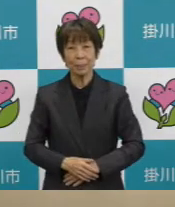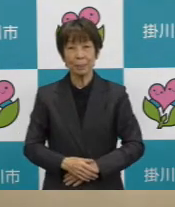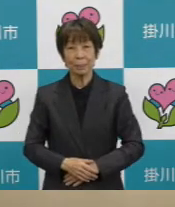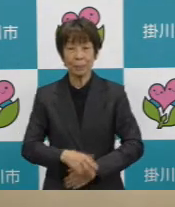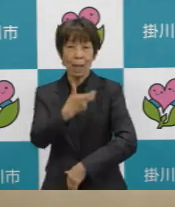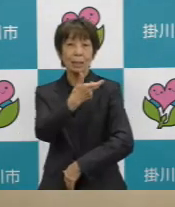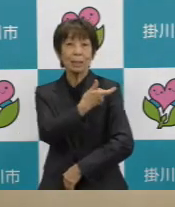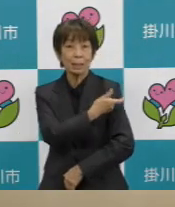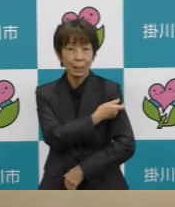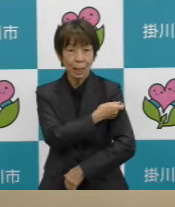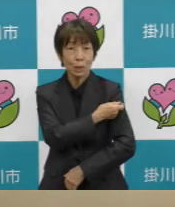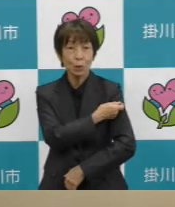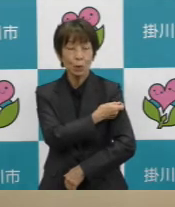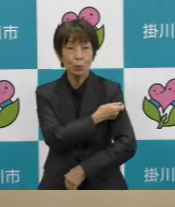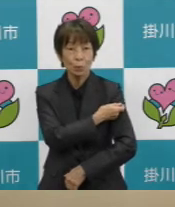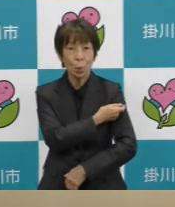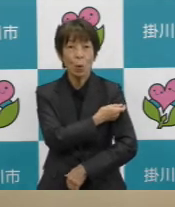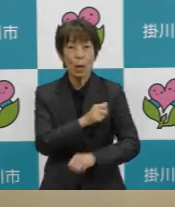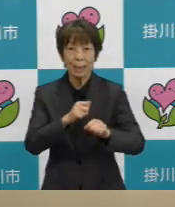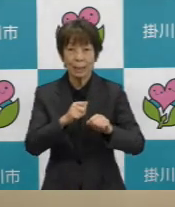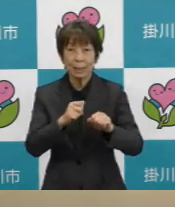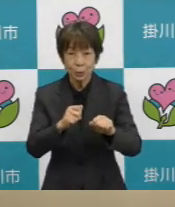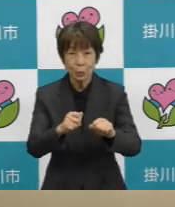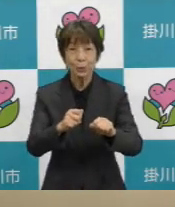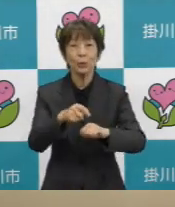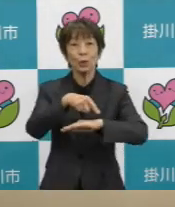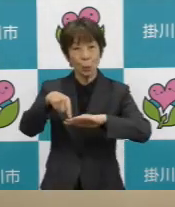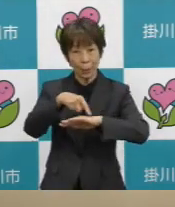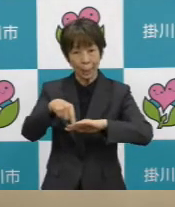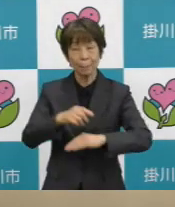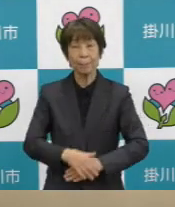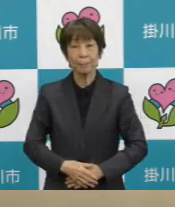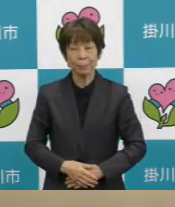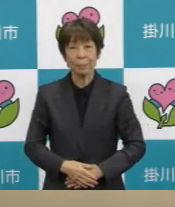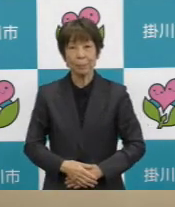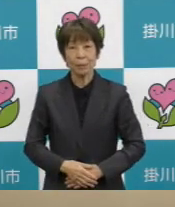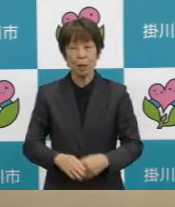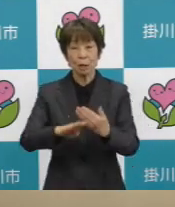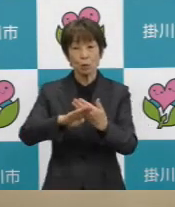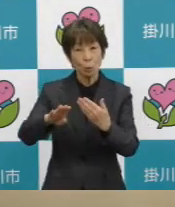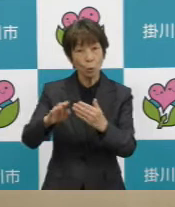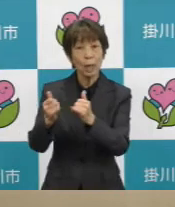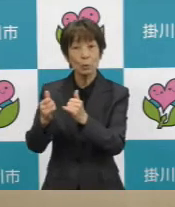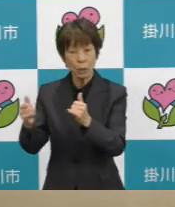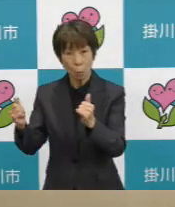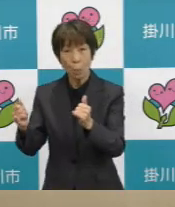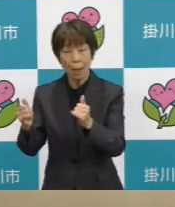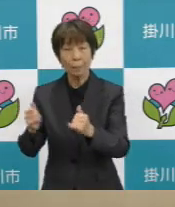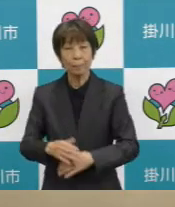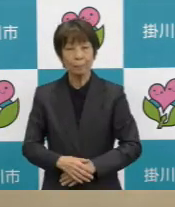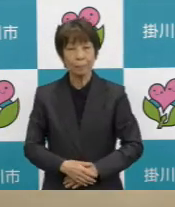接種をしていただくというふうに思っておりまして、残ったものについては少し、